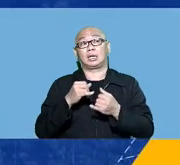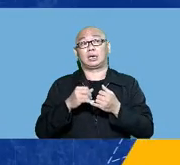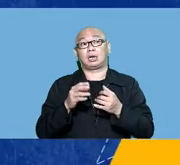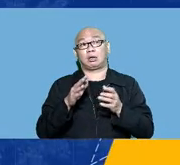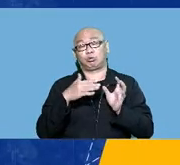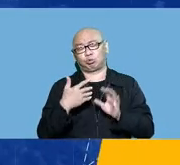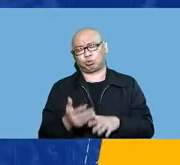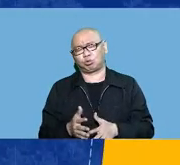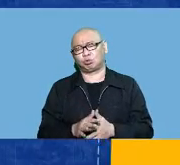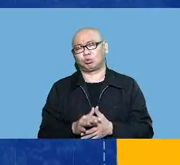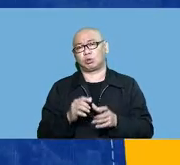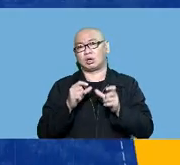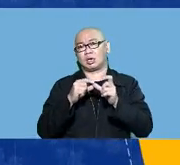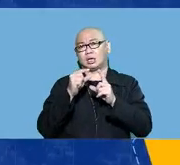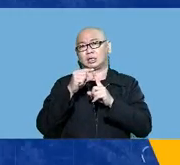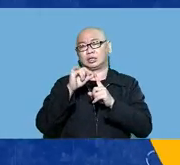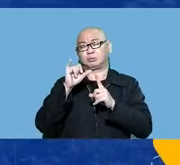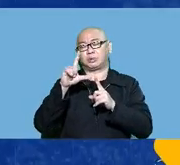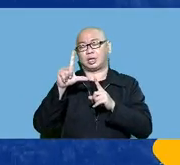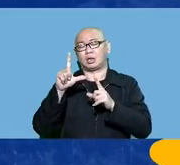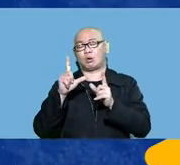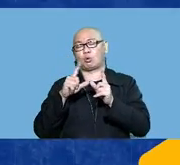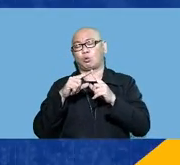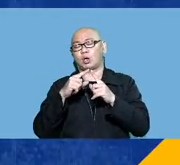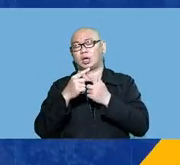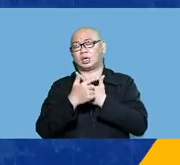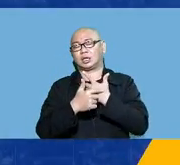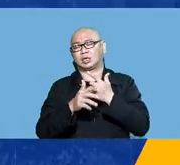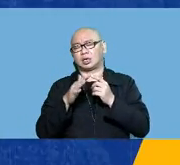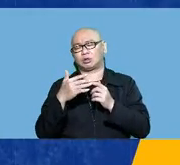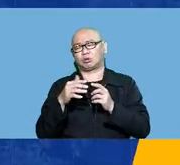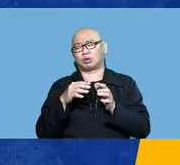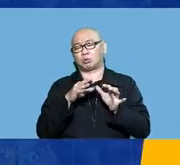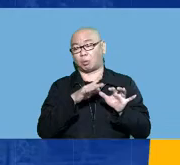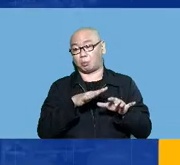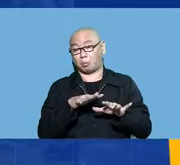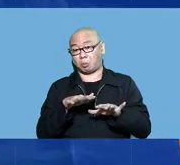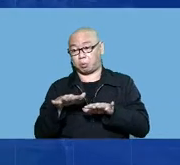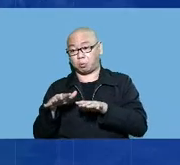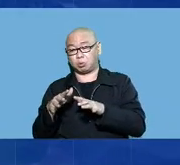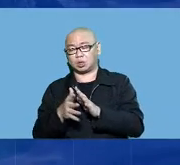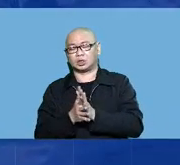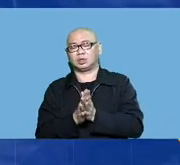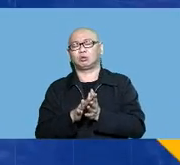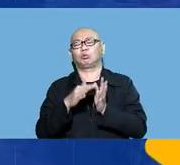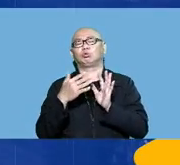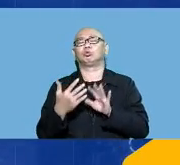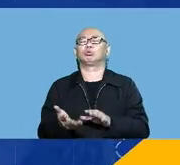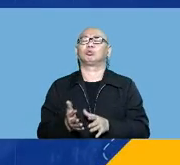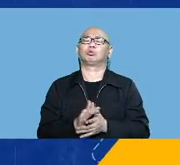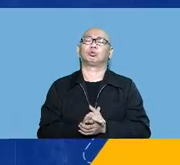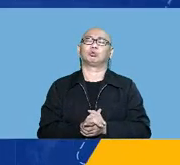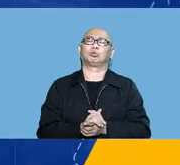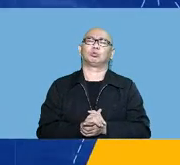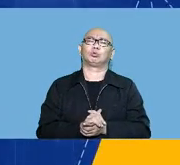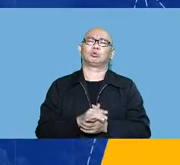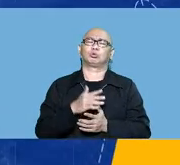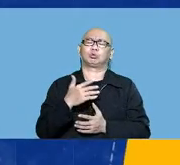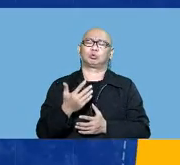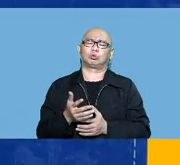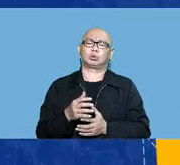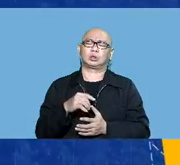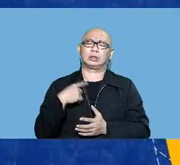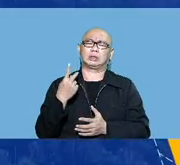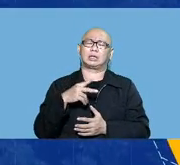runtuh, spillway-nya runtuh dan merembet ke bendungannya menjadi runtuh. Kita masih